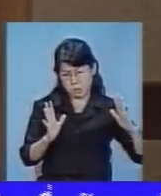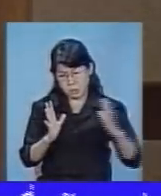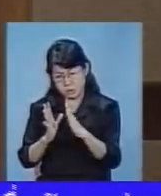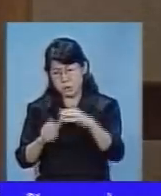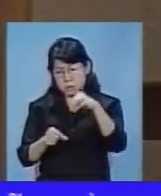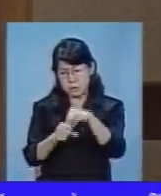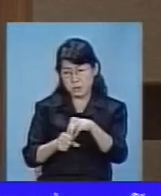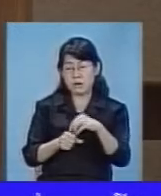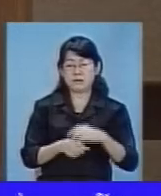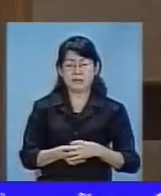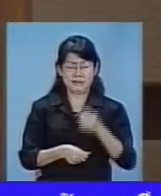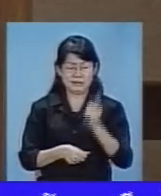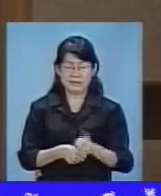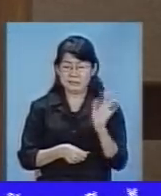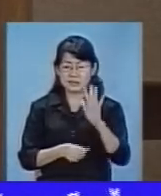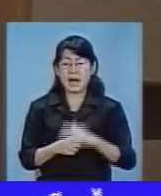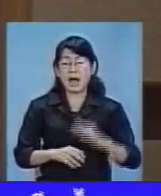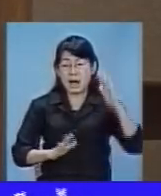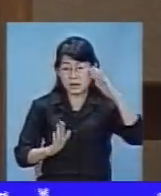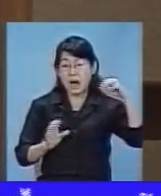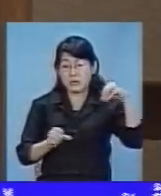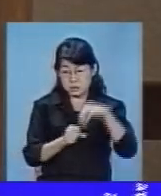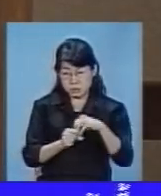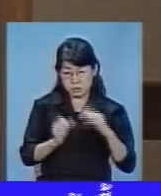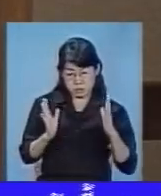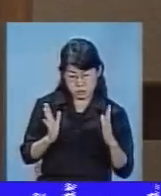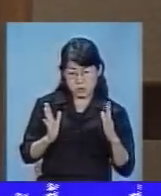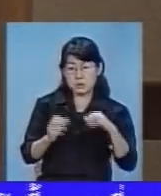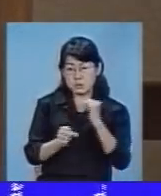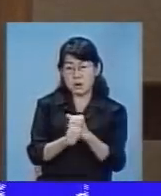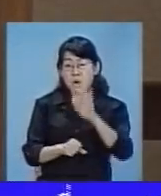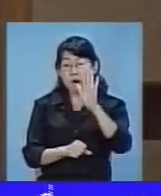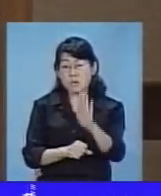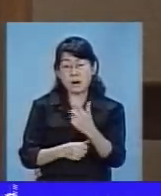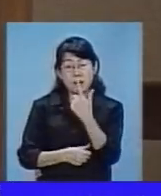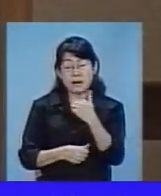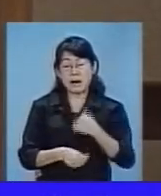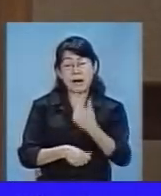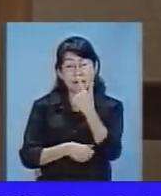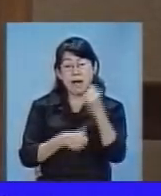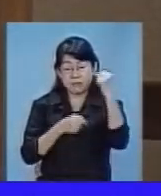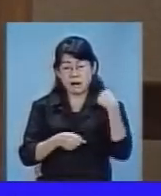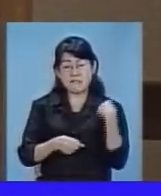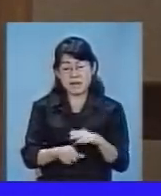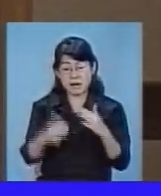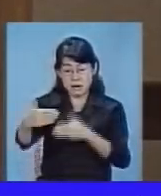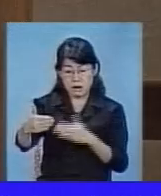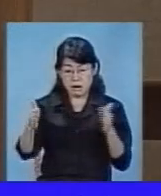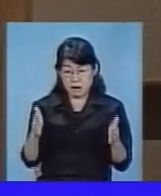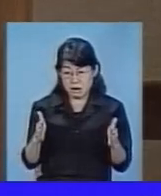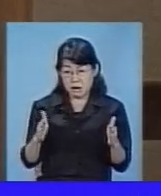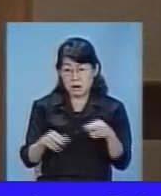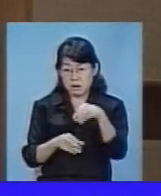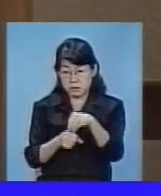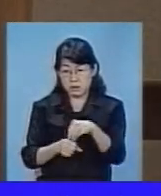ม่ใช่ครับปิดล้อมใช่ครับเพราะว่าเขาตั้งด่านไว้4ทิศแต่อย่างที่ผมกราบเรียนแล้วว่